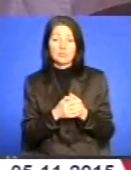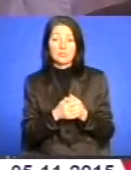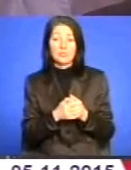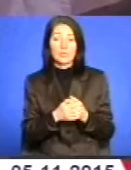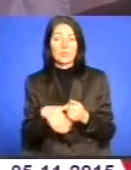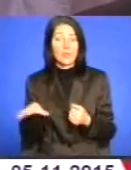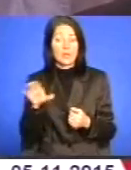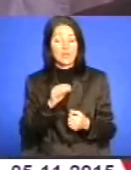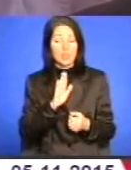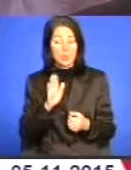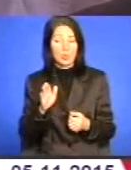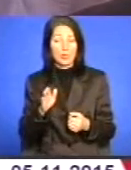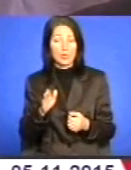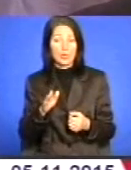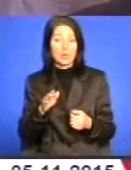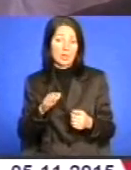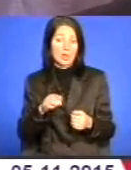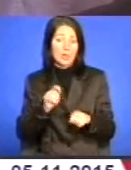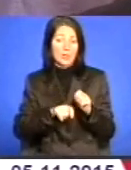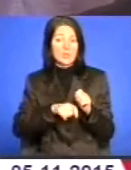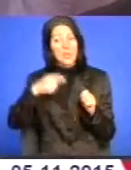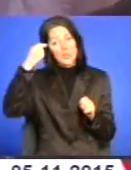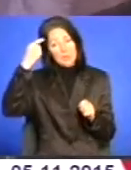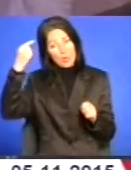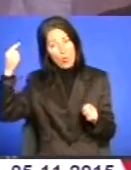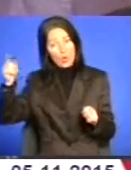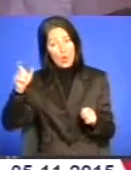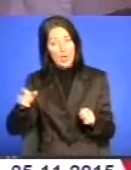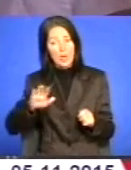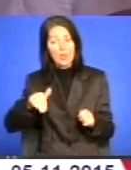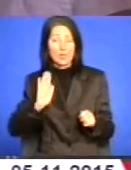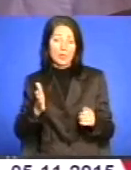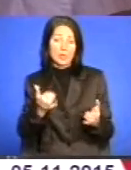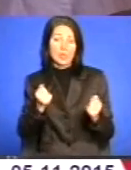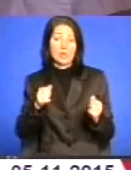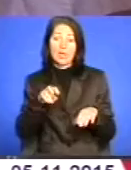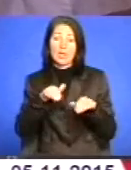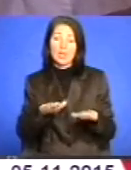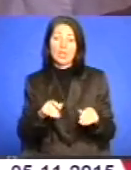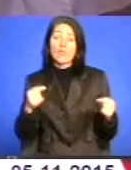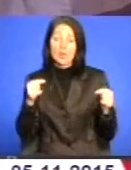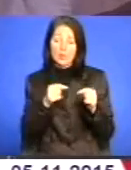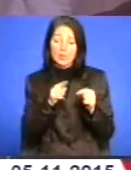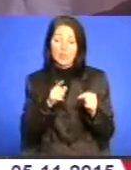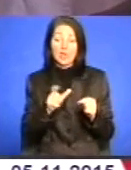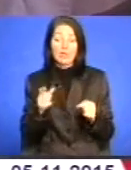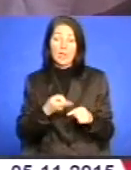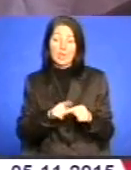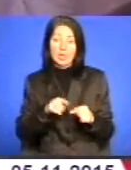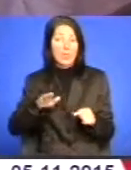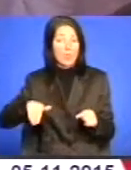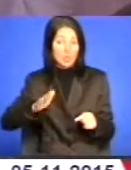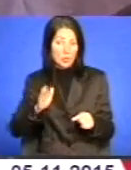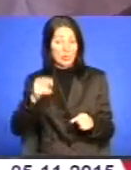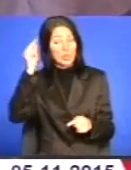вони всі будуть проходити через психологів і в подальшому вже буде прийнято рішення конкретно про тих людей, які в подальшому будуть навчатися